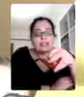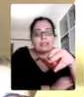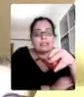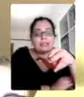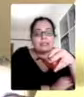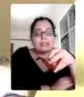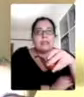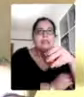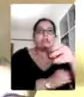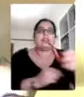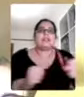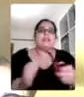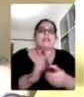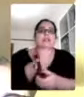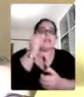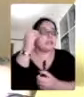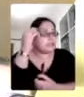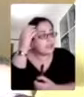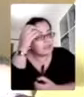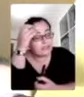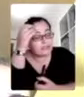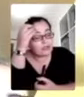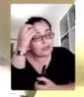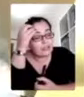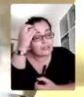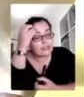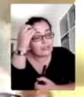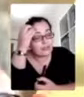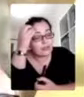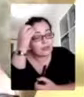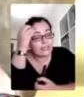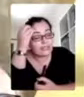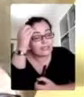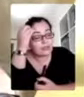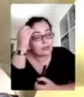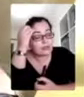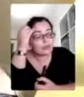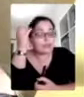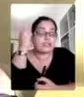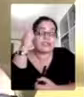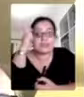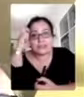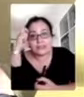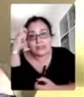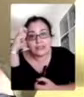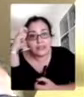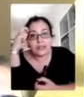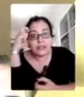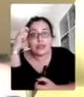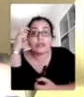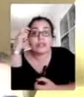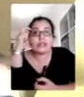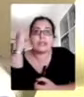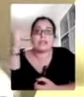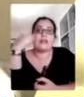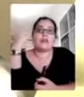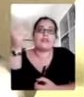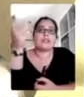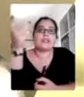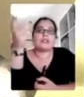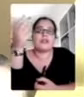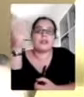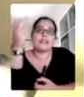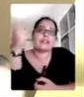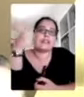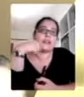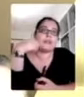Arkadaşlar, birilerinin söylediği şeyleri özellikle de çok bildiğini düşündüğünüz insanların sözleri